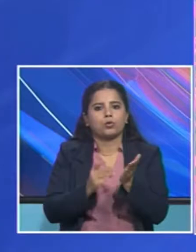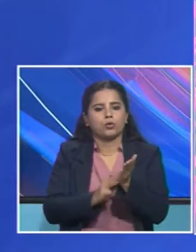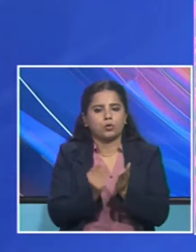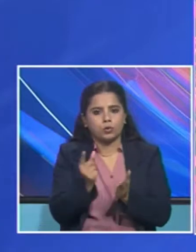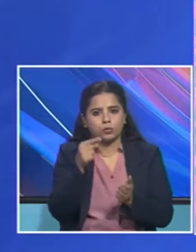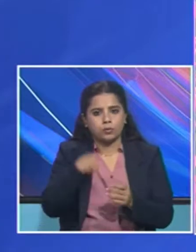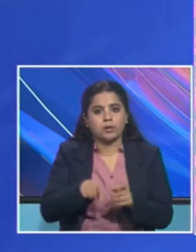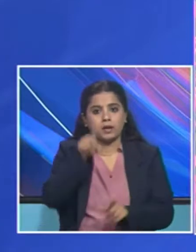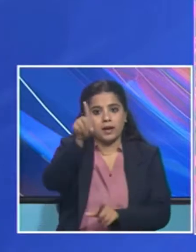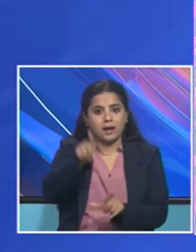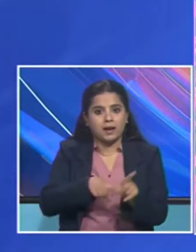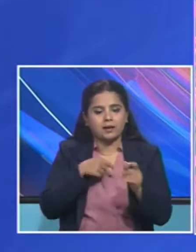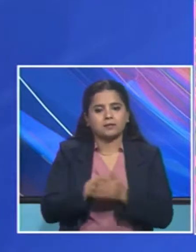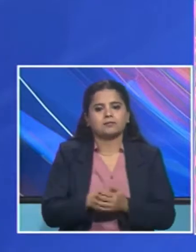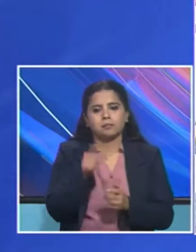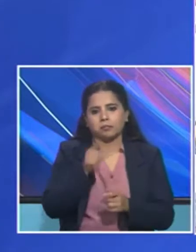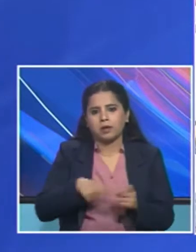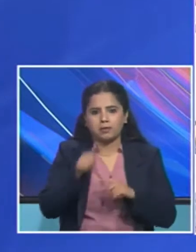वर्ष